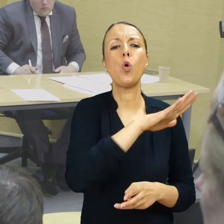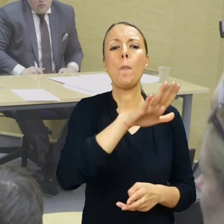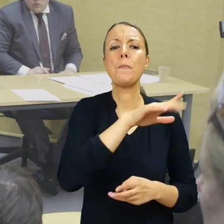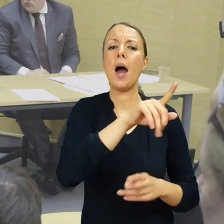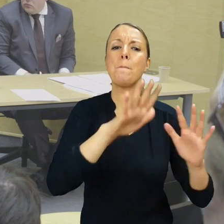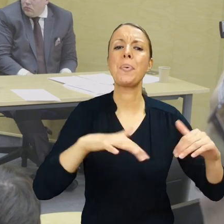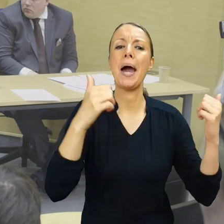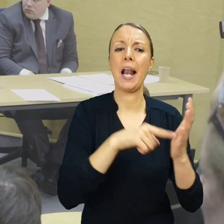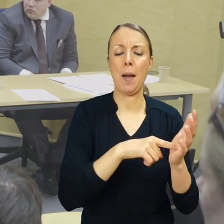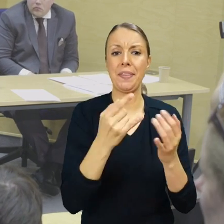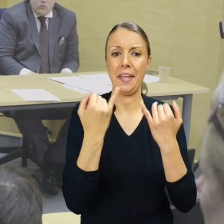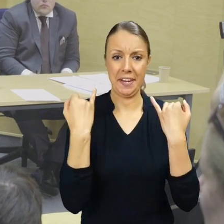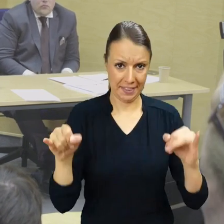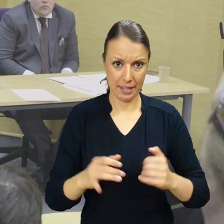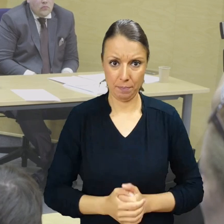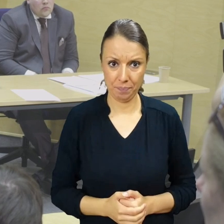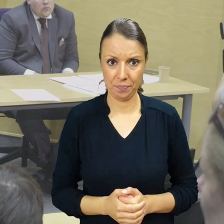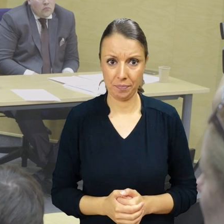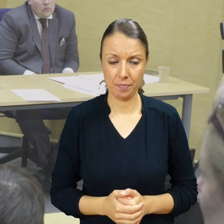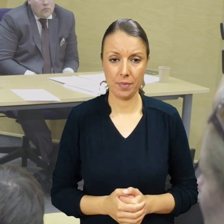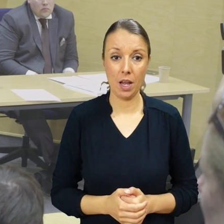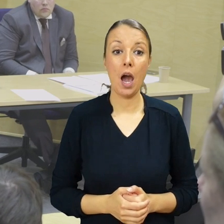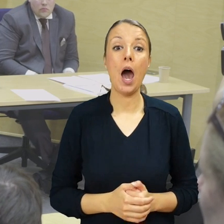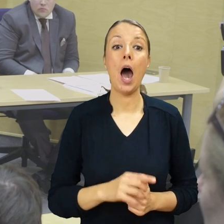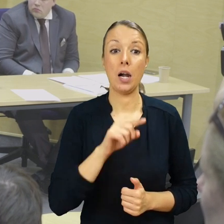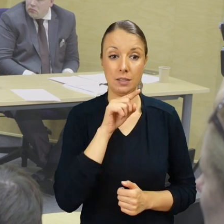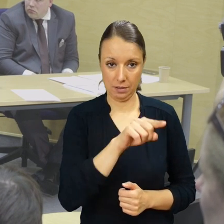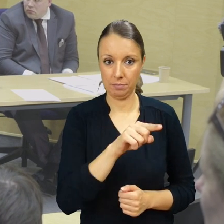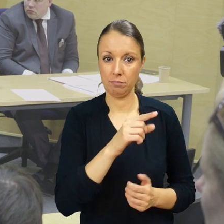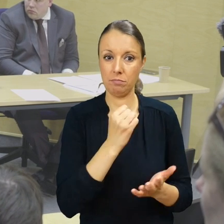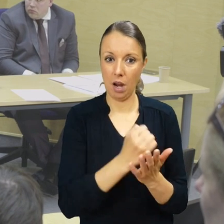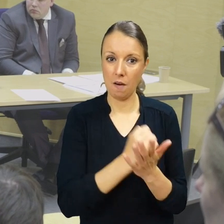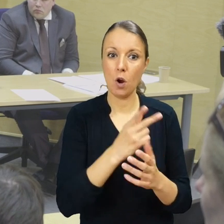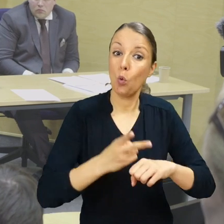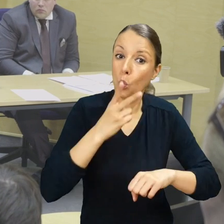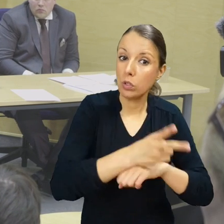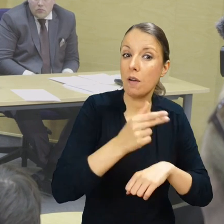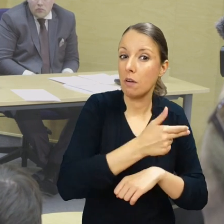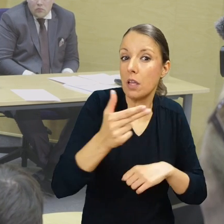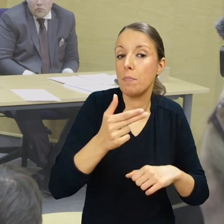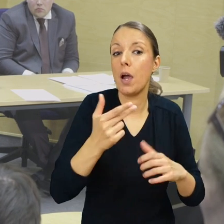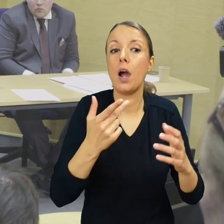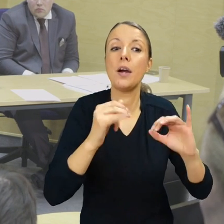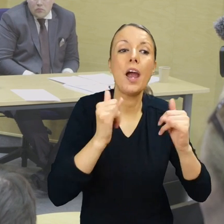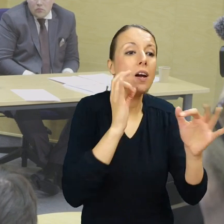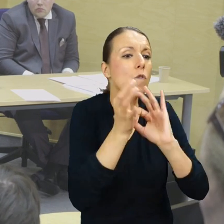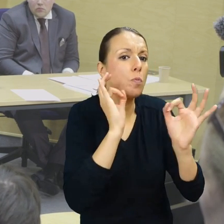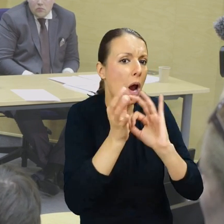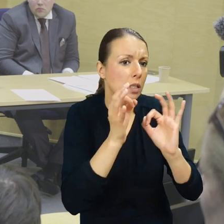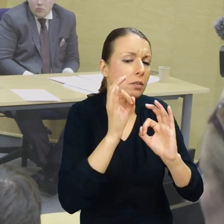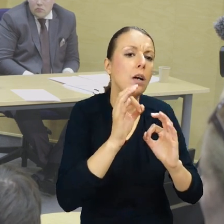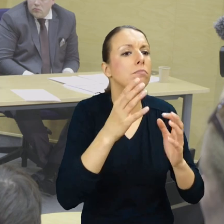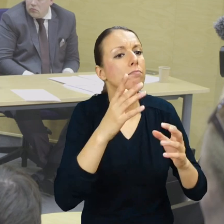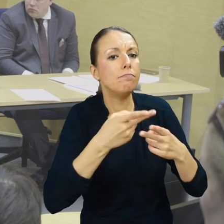takim ekosystemie ustawą o dostępie do informacji publicznej jest szczególnie ciężko przetrwać. Dlaczego?